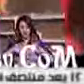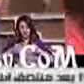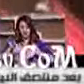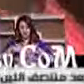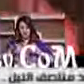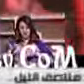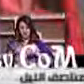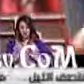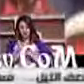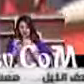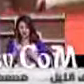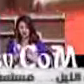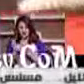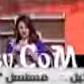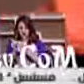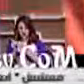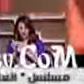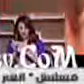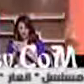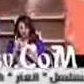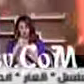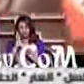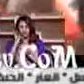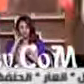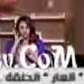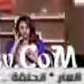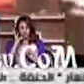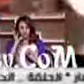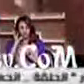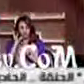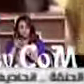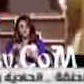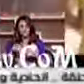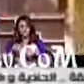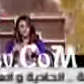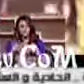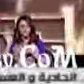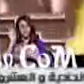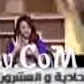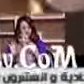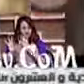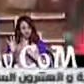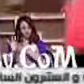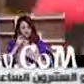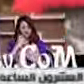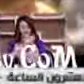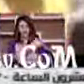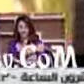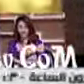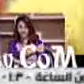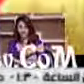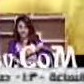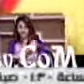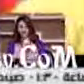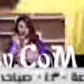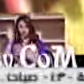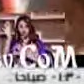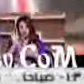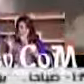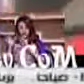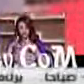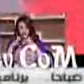وفق ما قال لي استاذ مسعد حسن امين حزب التحالف الشعبي الاشتراكي قاللي ان في اعضاء القوه في منطقه القناه في